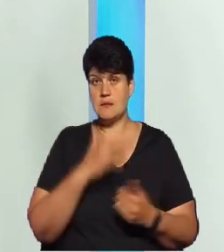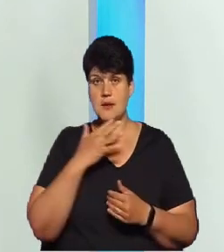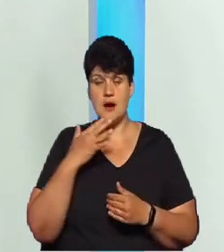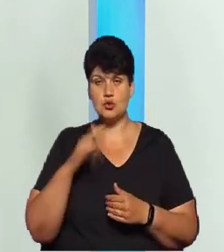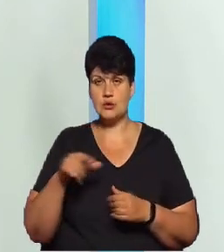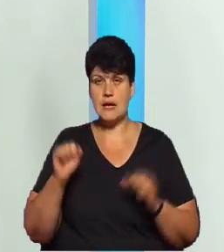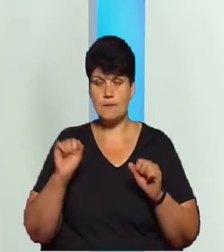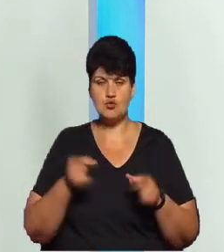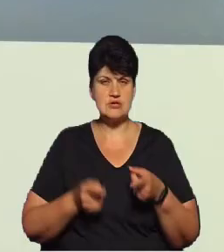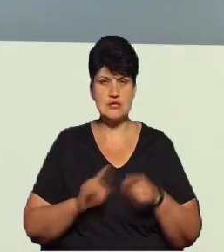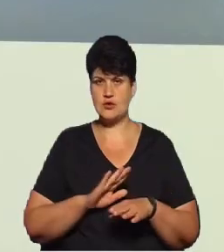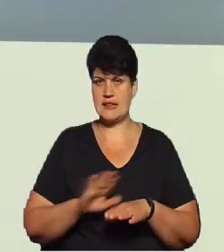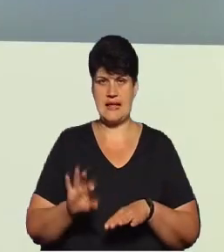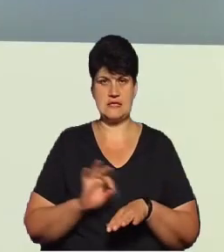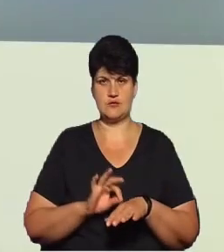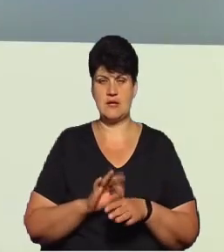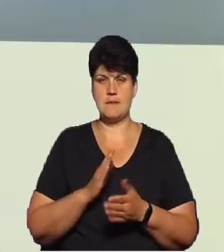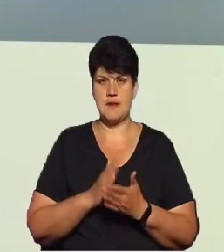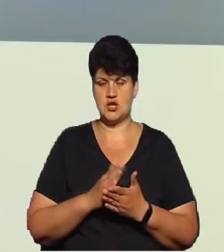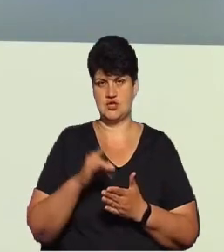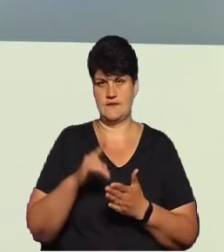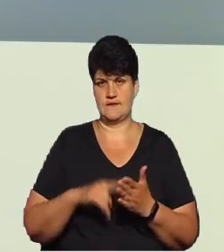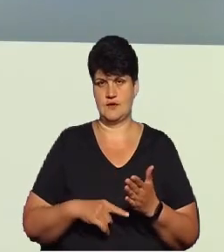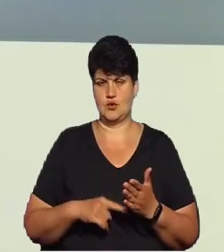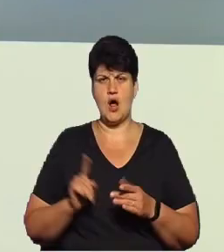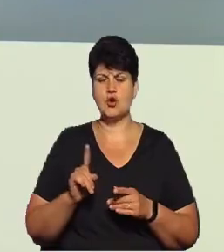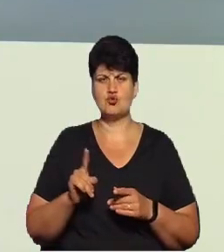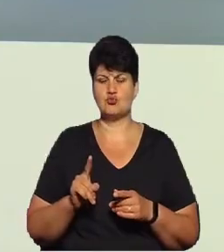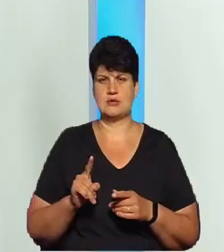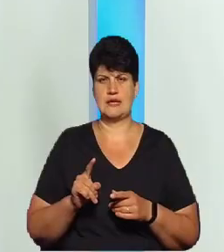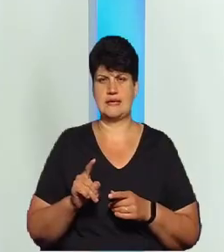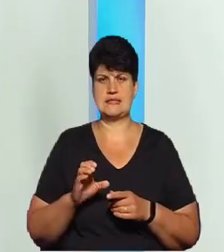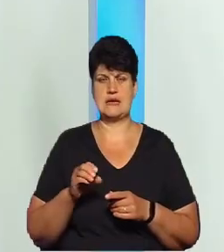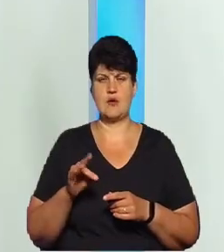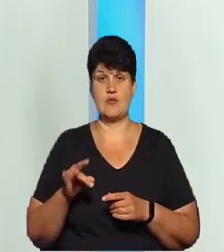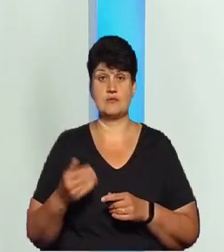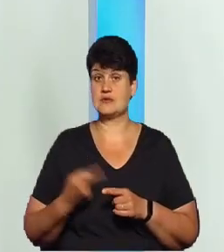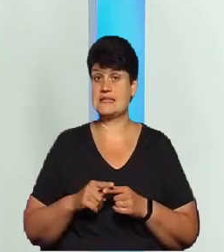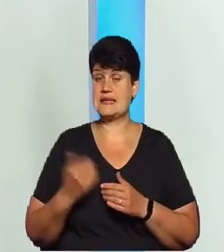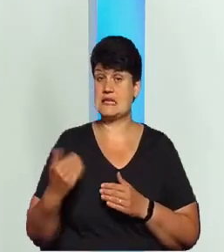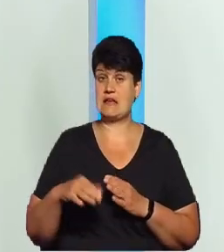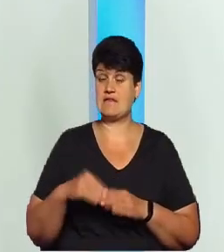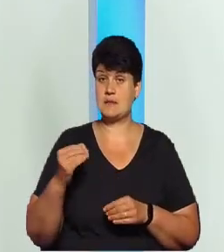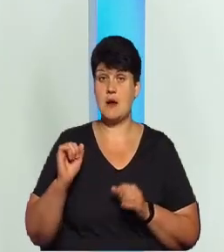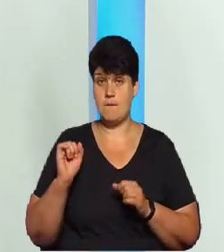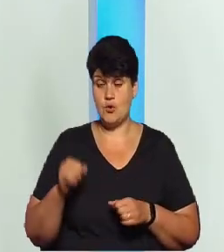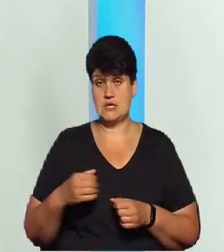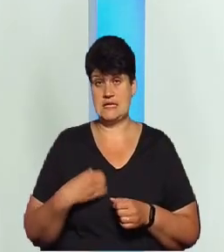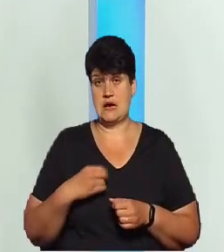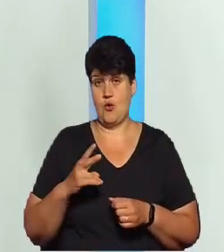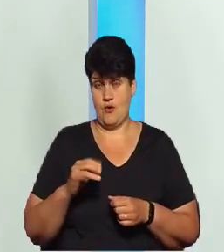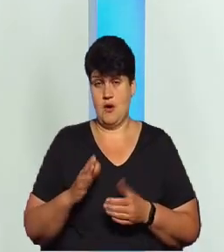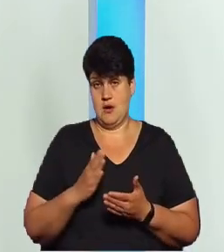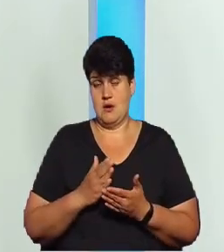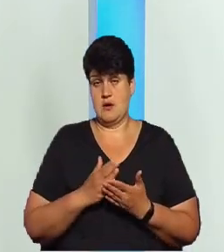маючи тверду віру. Ну, але чому не перестрахуватися і не провакцинуватися? Ну, це їхній вибір. Можна перестрахуватися. Але якщо віра працює,